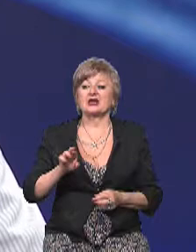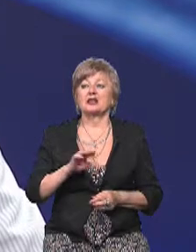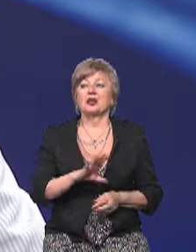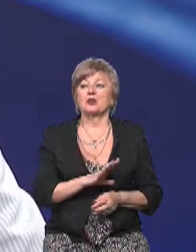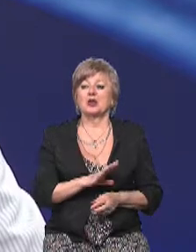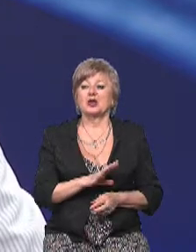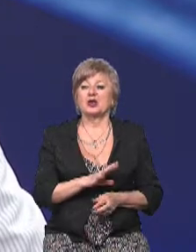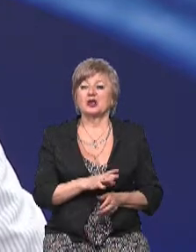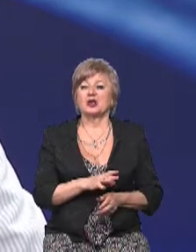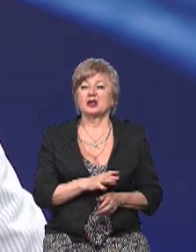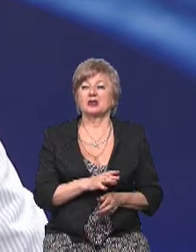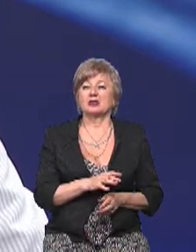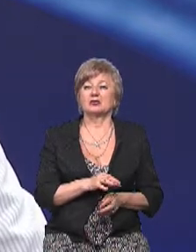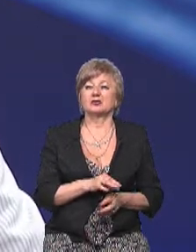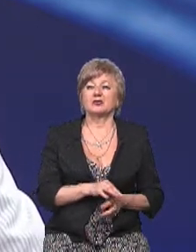там ввезені